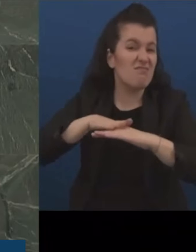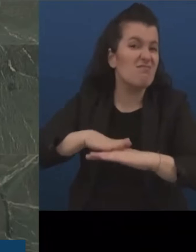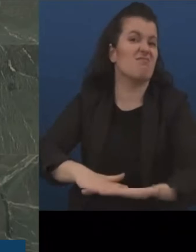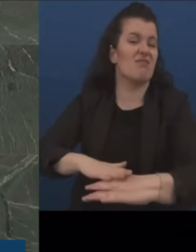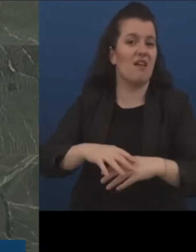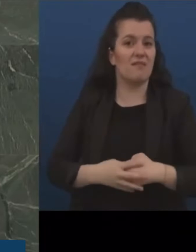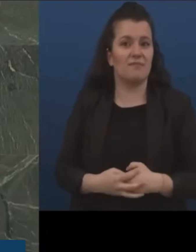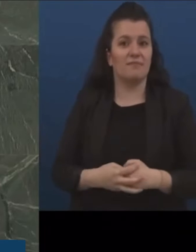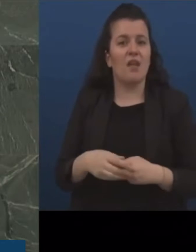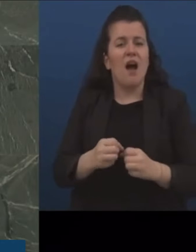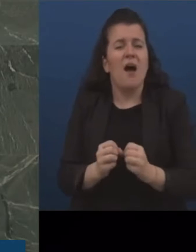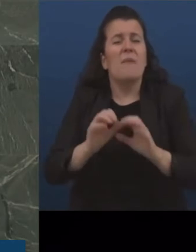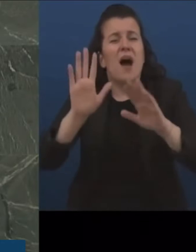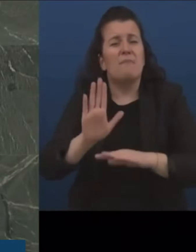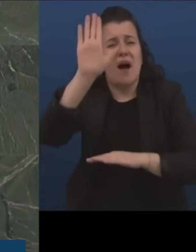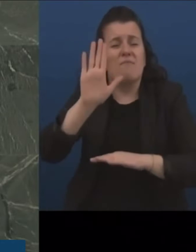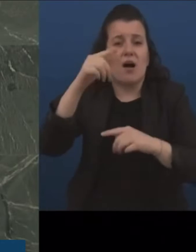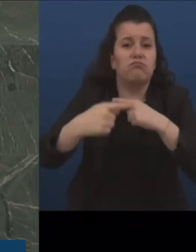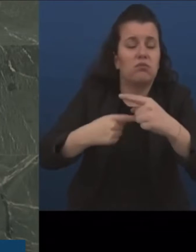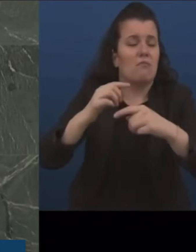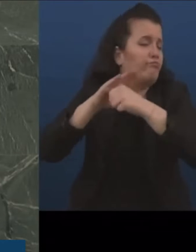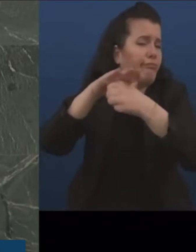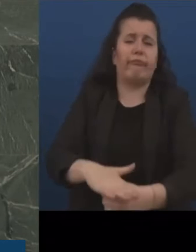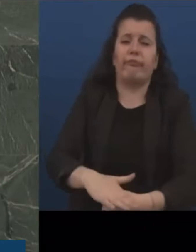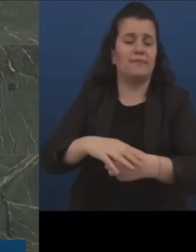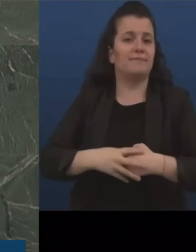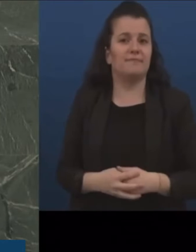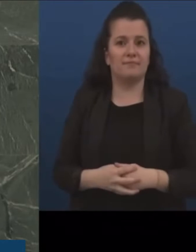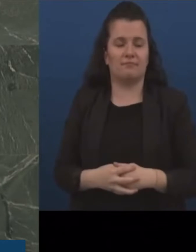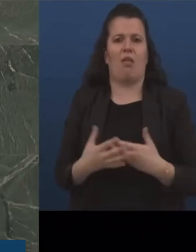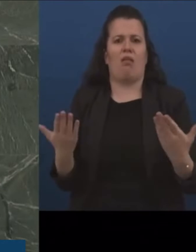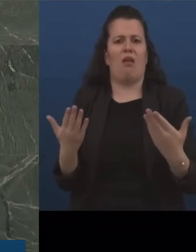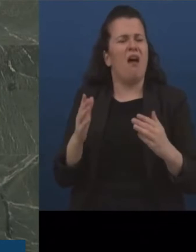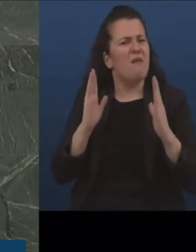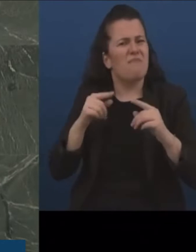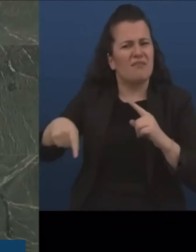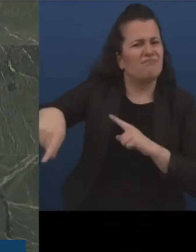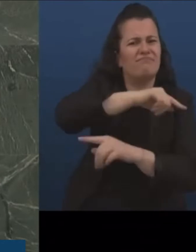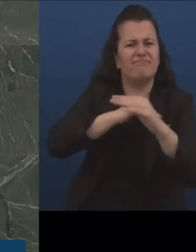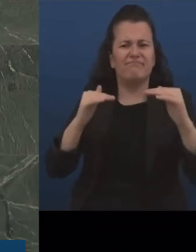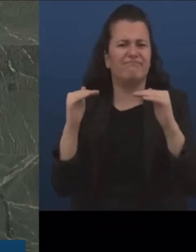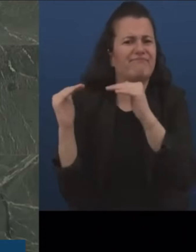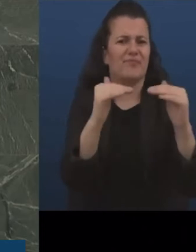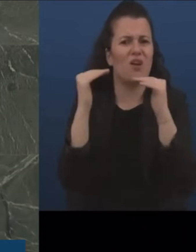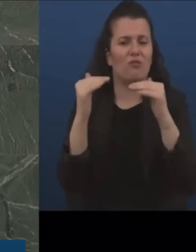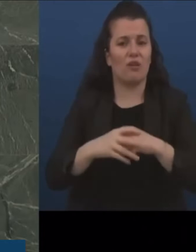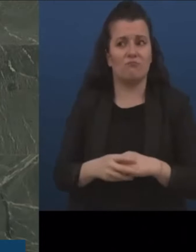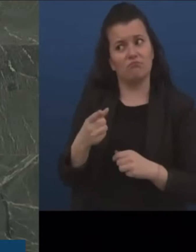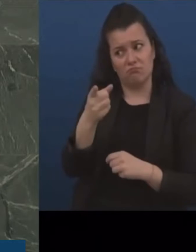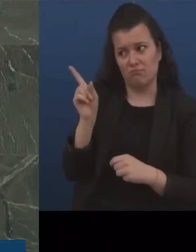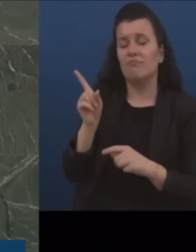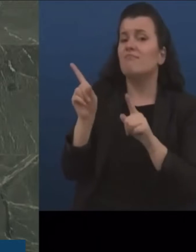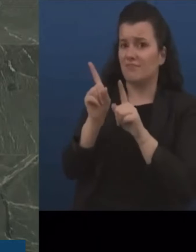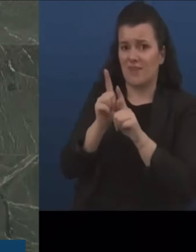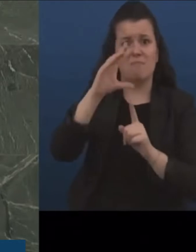our goals. Hatu wezi kuyafikia malengo yetu yoyote bila mchangu waote. Ndiyo maana kila mtu ikiwa ni pamoja na